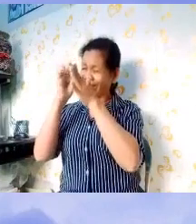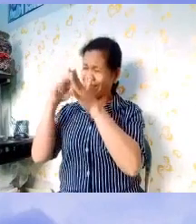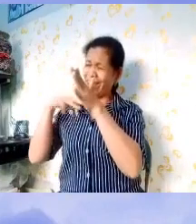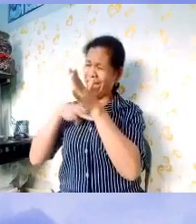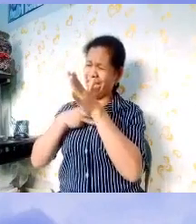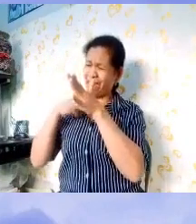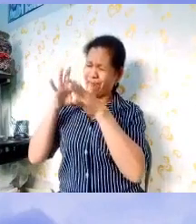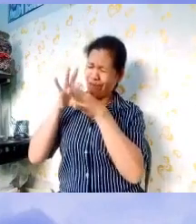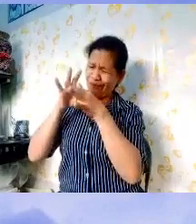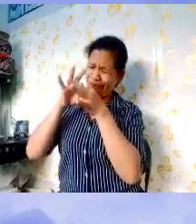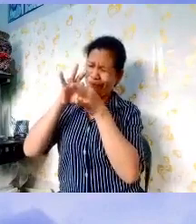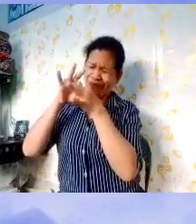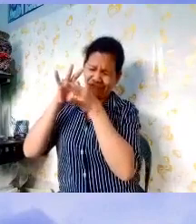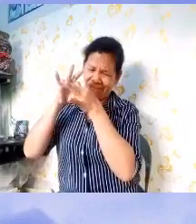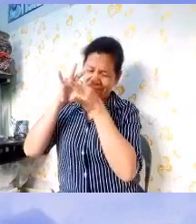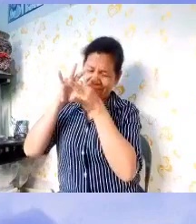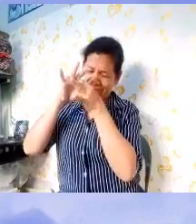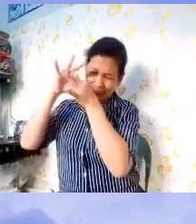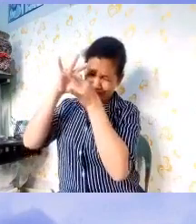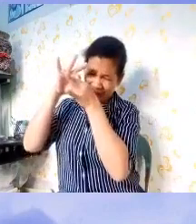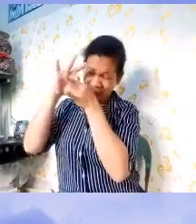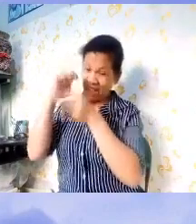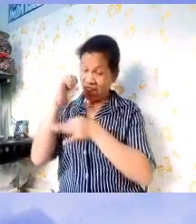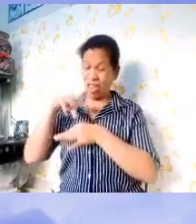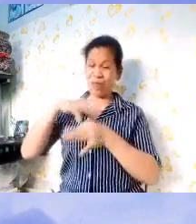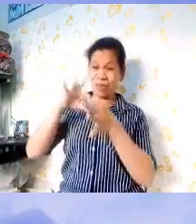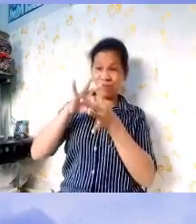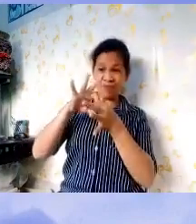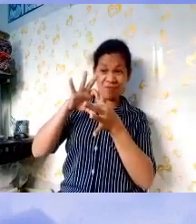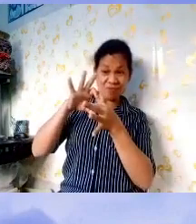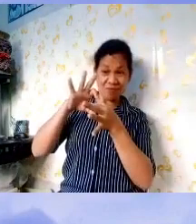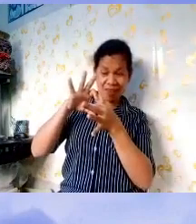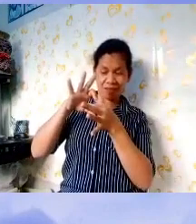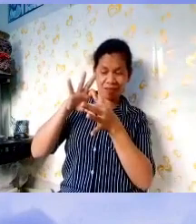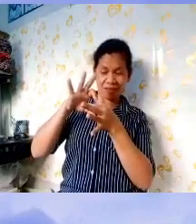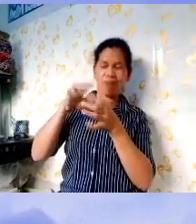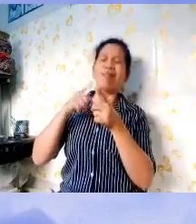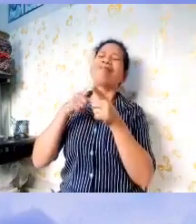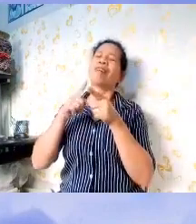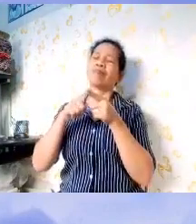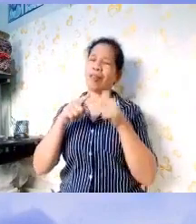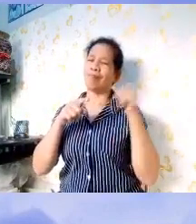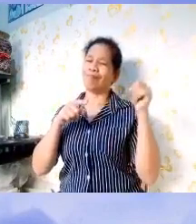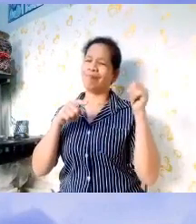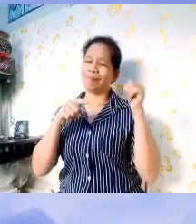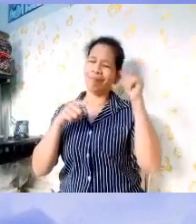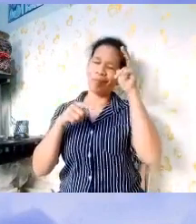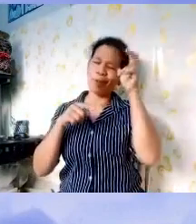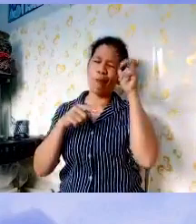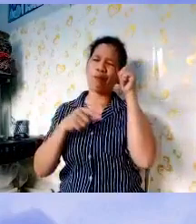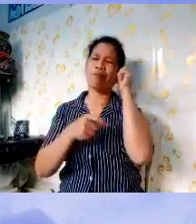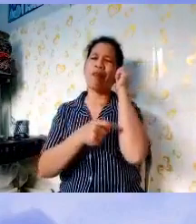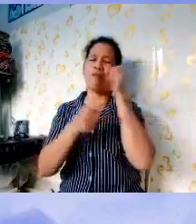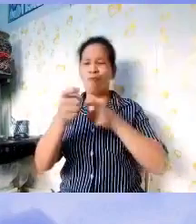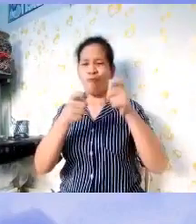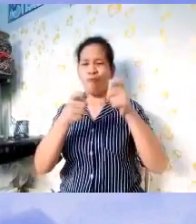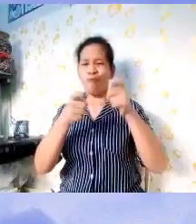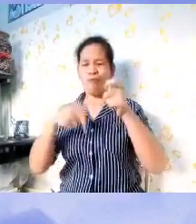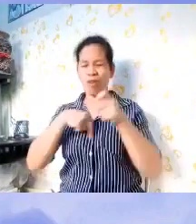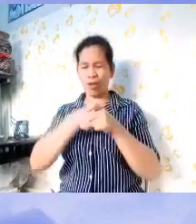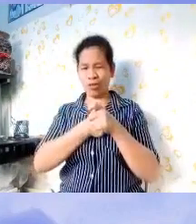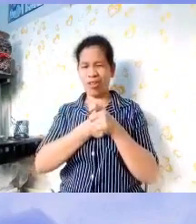na yung kukontrol sa atin sa halip na tayo ang may control sa kanila. Ha? Kaya